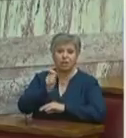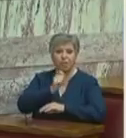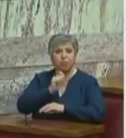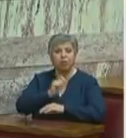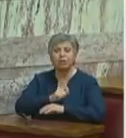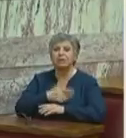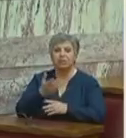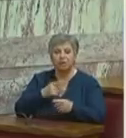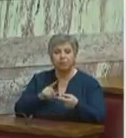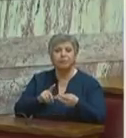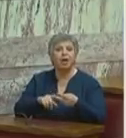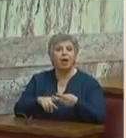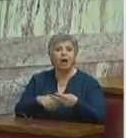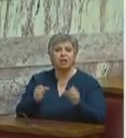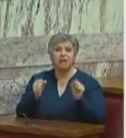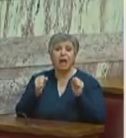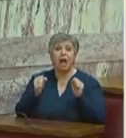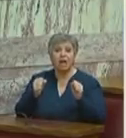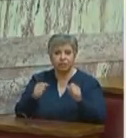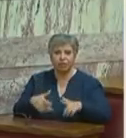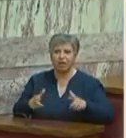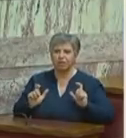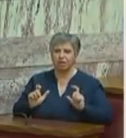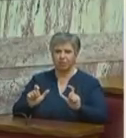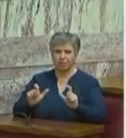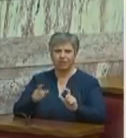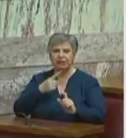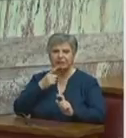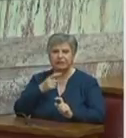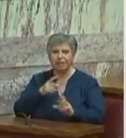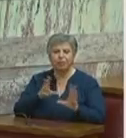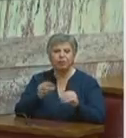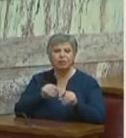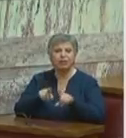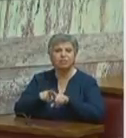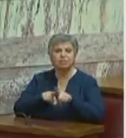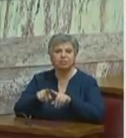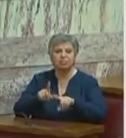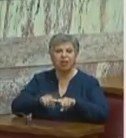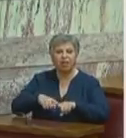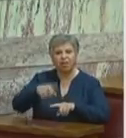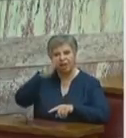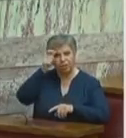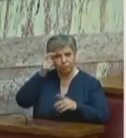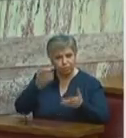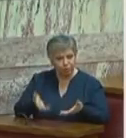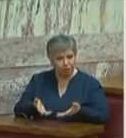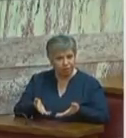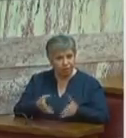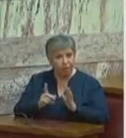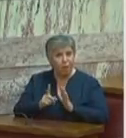άμυνας. Να μιλήσω για τα ελληνοτουρκικά, να μιλήσω για το γεγονός ότι δυστυχώς για πρώτη φορά